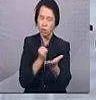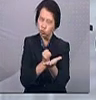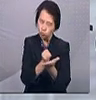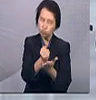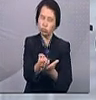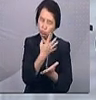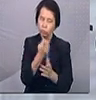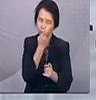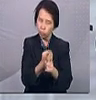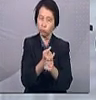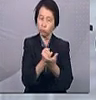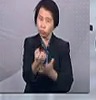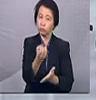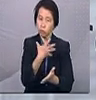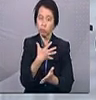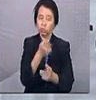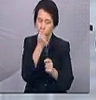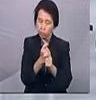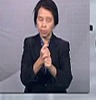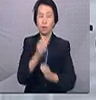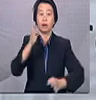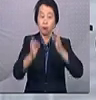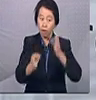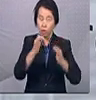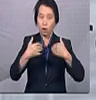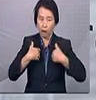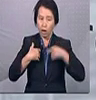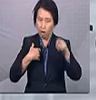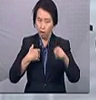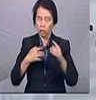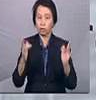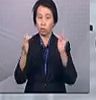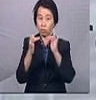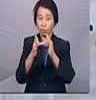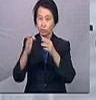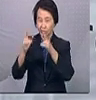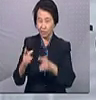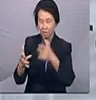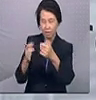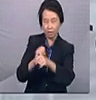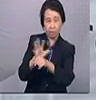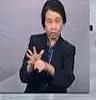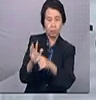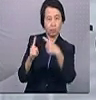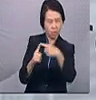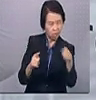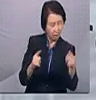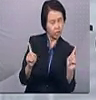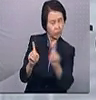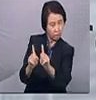dan tepat, iaitu sekiranya mempunyai sejarah kontak rapat dengan kes positif